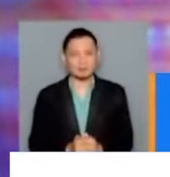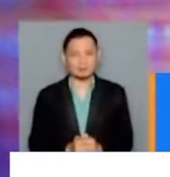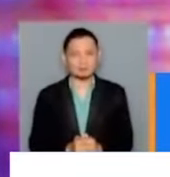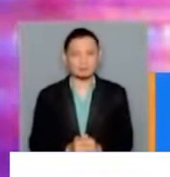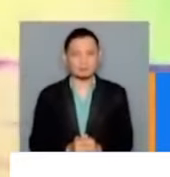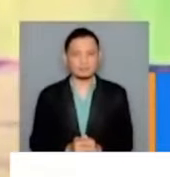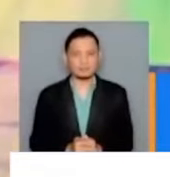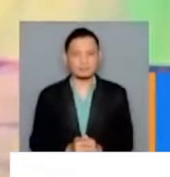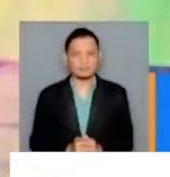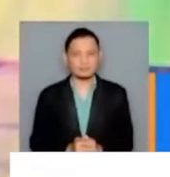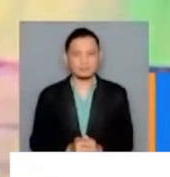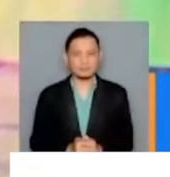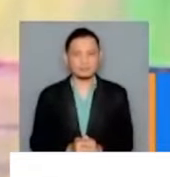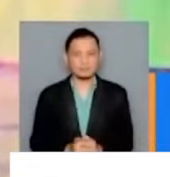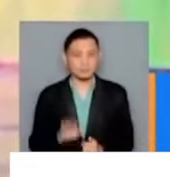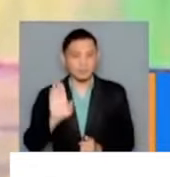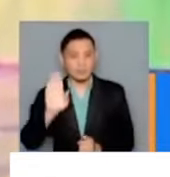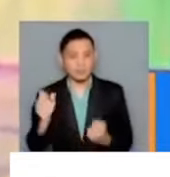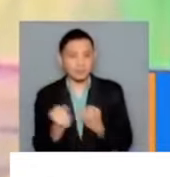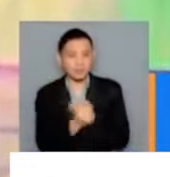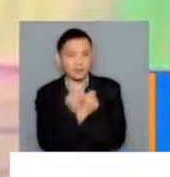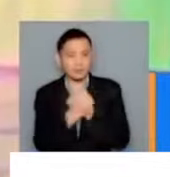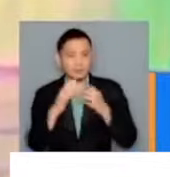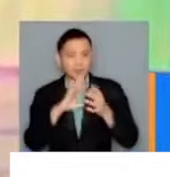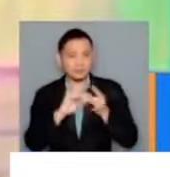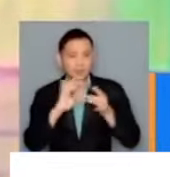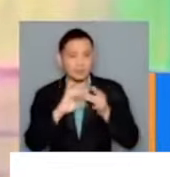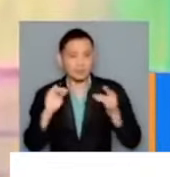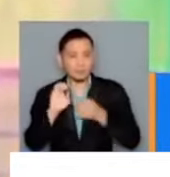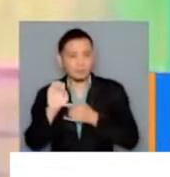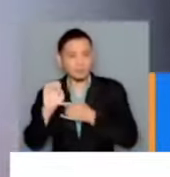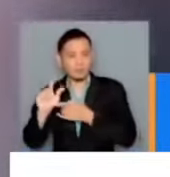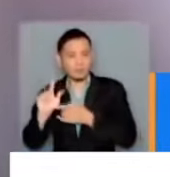Ang kanilang love story nagsimula sa isang simpleng sayaw.